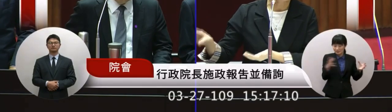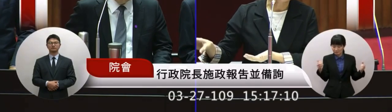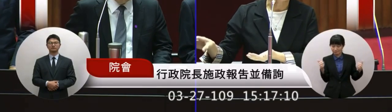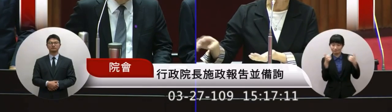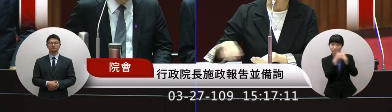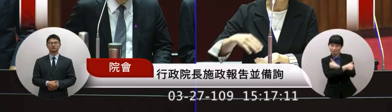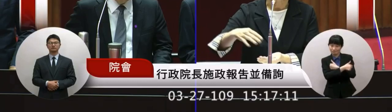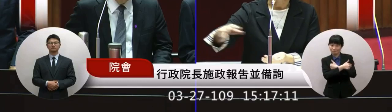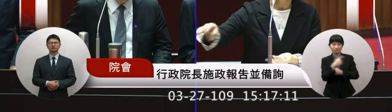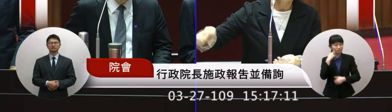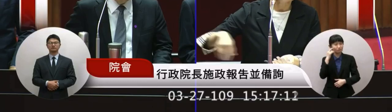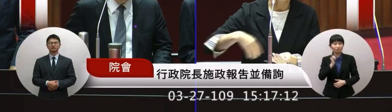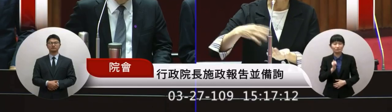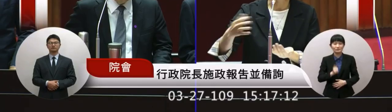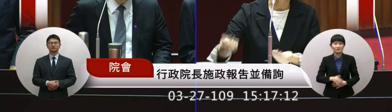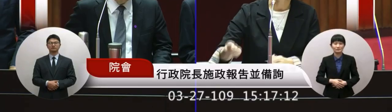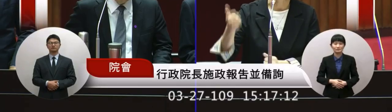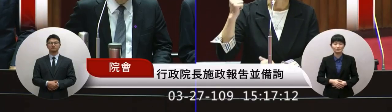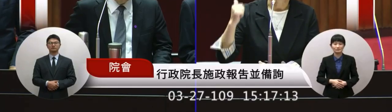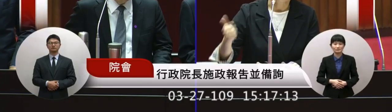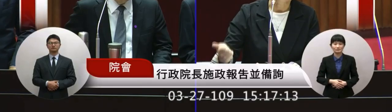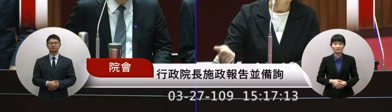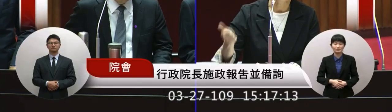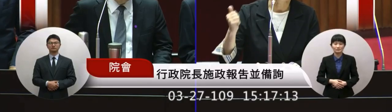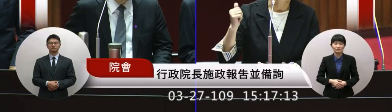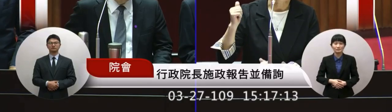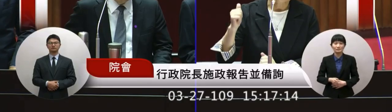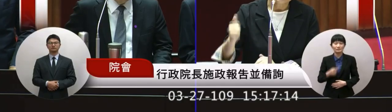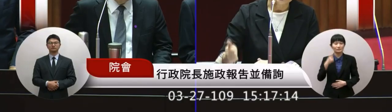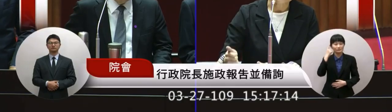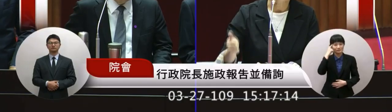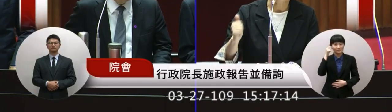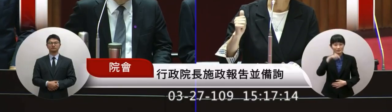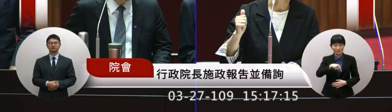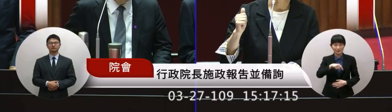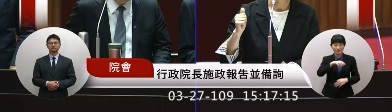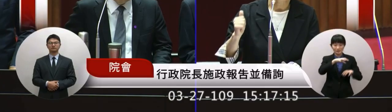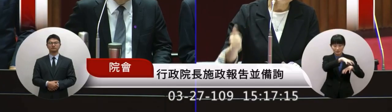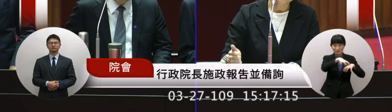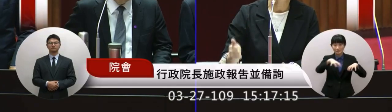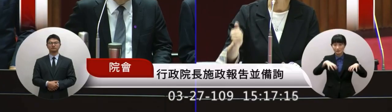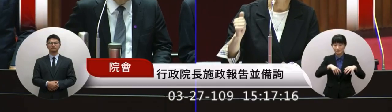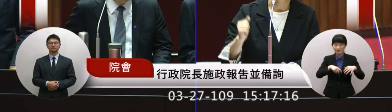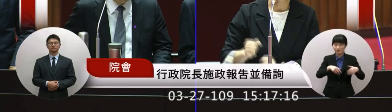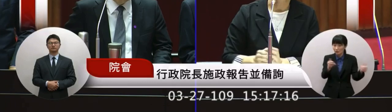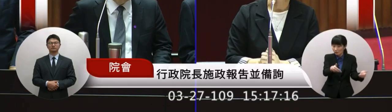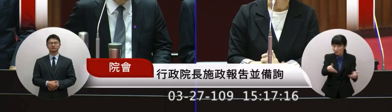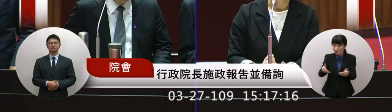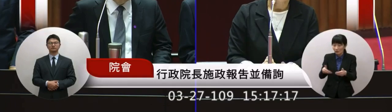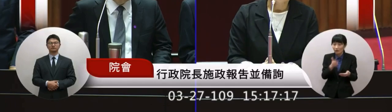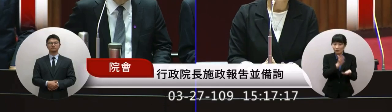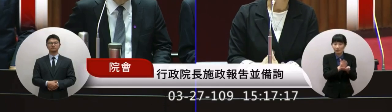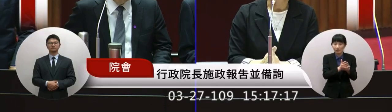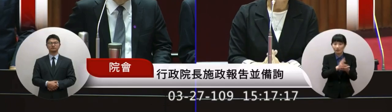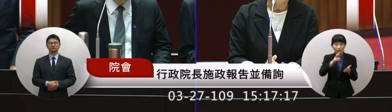够到这里。我想这个地方如果能够停工撤销，我想